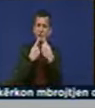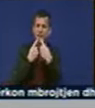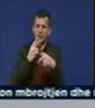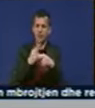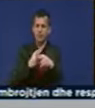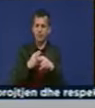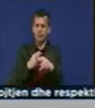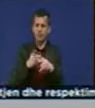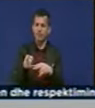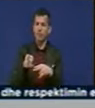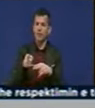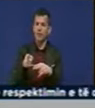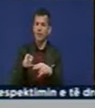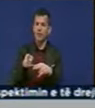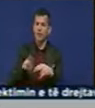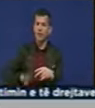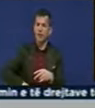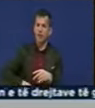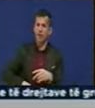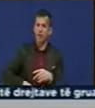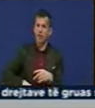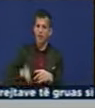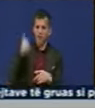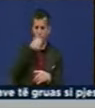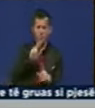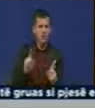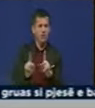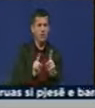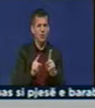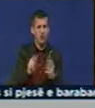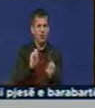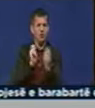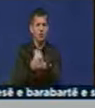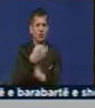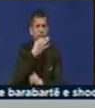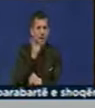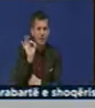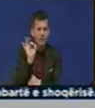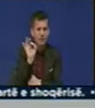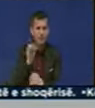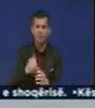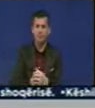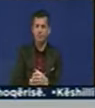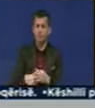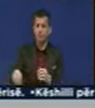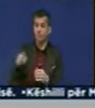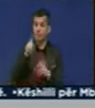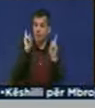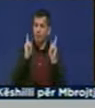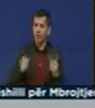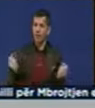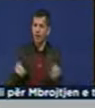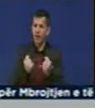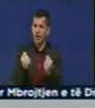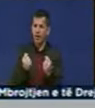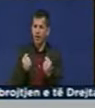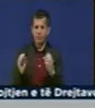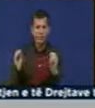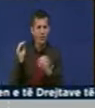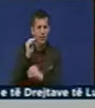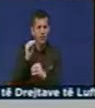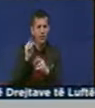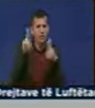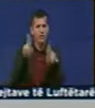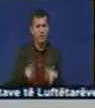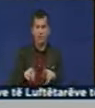të punojmë që kjo situatë të ndryshoj për të mirë. Të angazhohemi për me shumë drejtësi, sepse dhuna